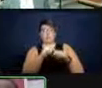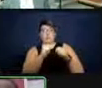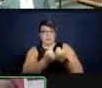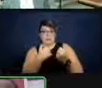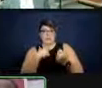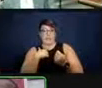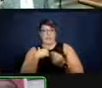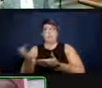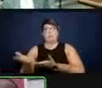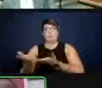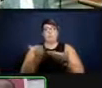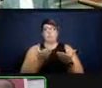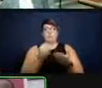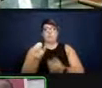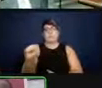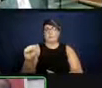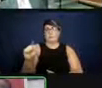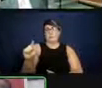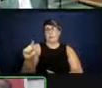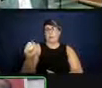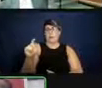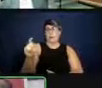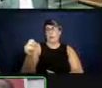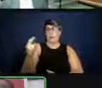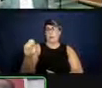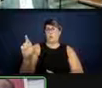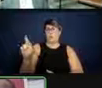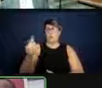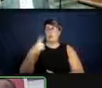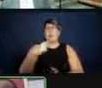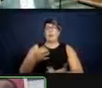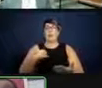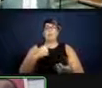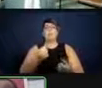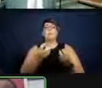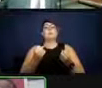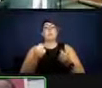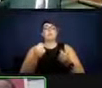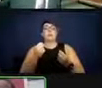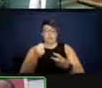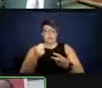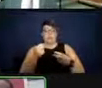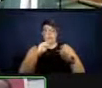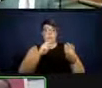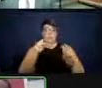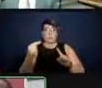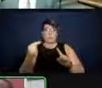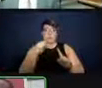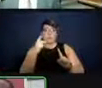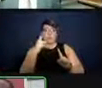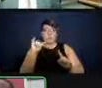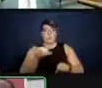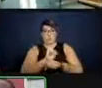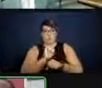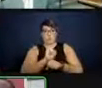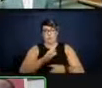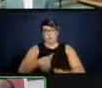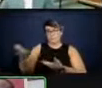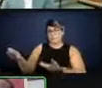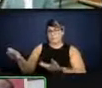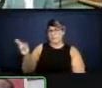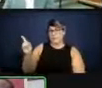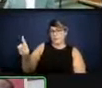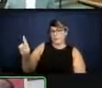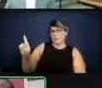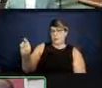كما ذكر دكتور بولي، هم لديهم عدد كبير من وجهات النظر حول العمل الذي تقدمه الأكاديمية.